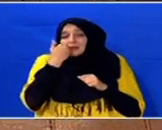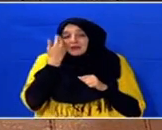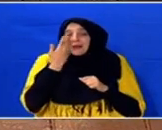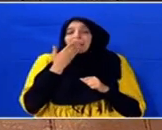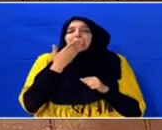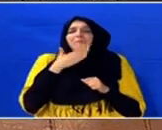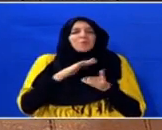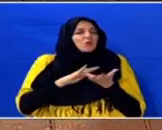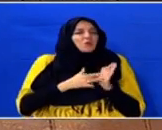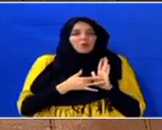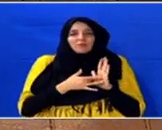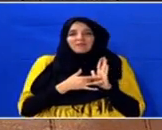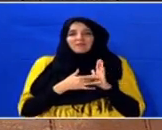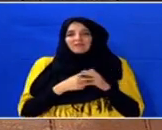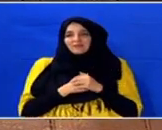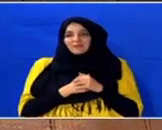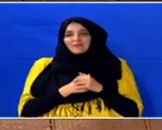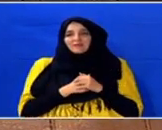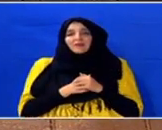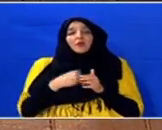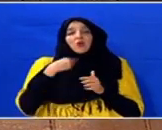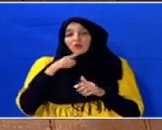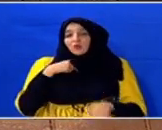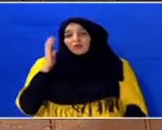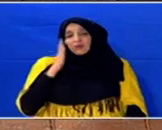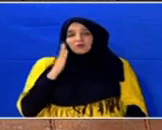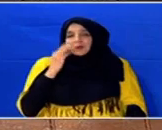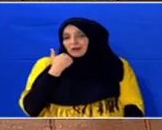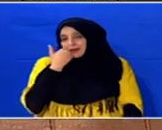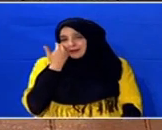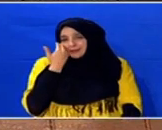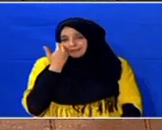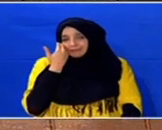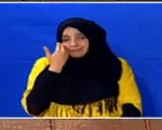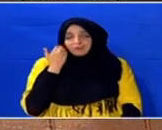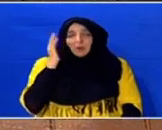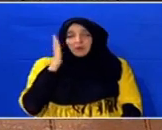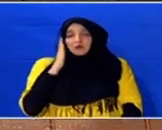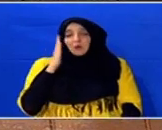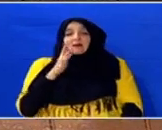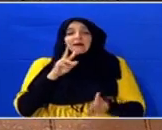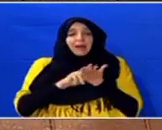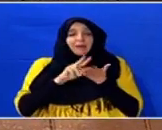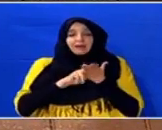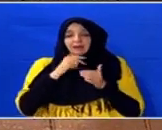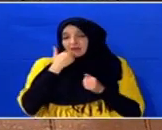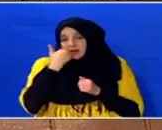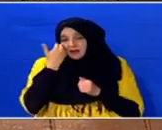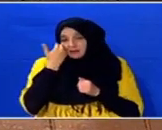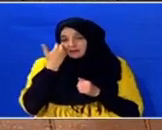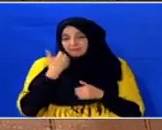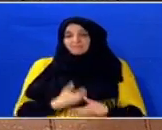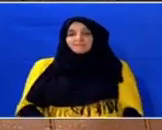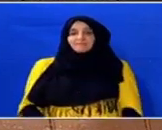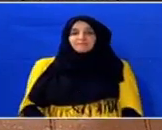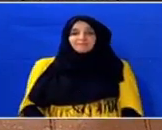خير كله. ما أحوجنا في هذا الزمان إلى تمثل قيمة